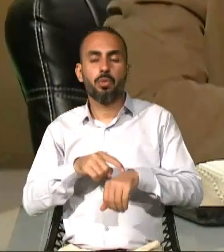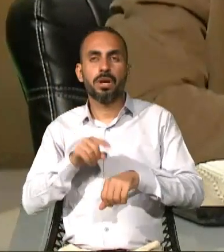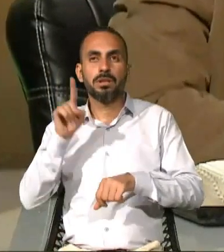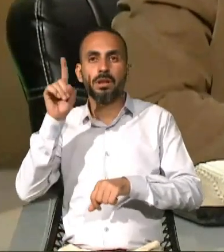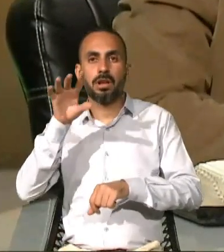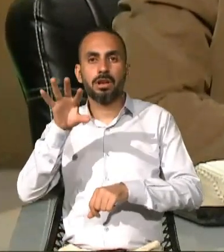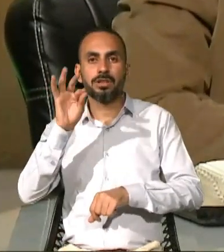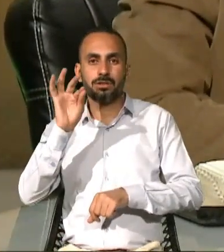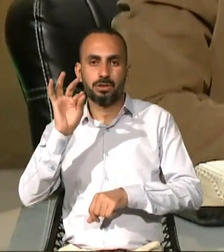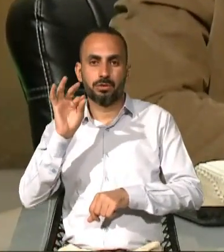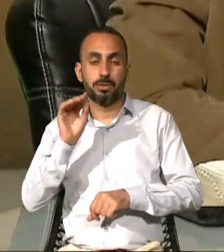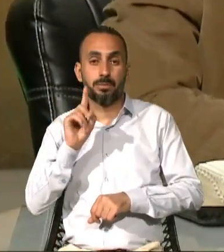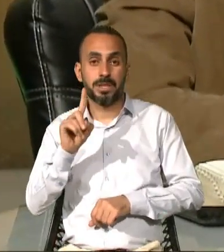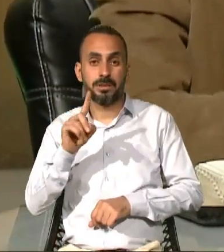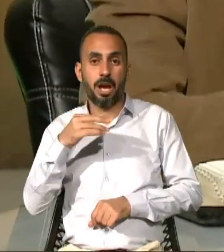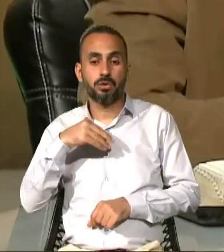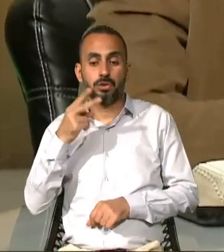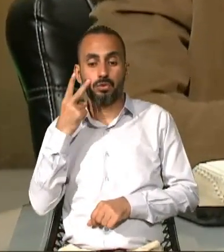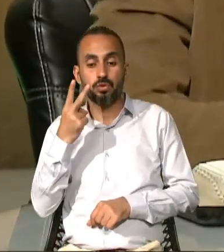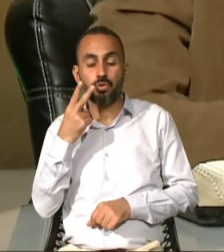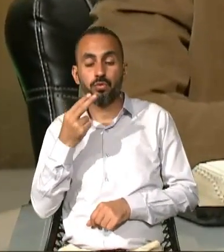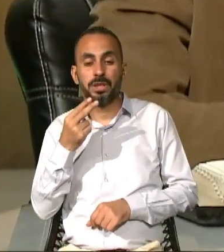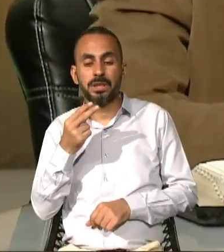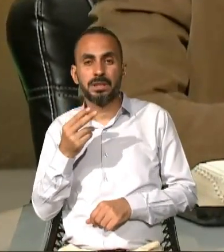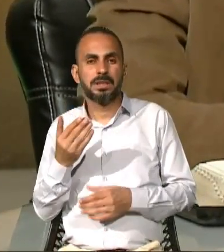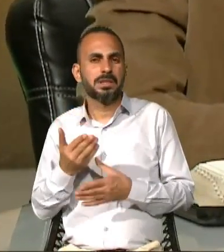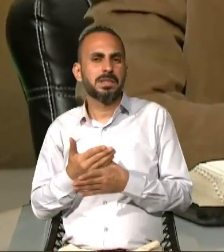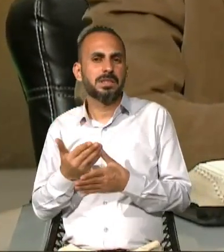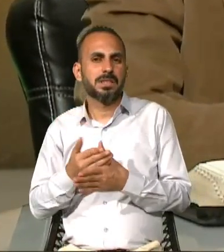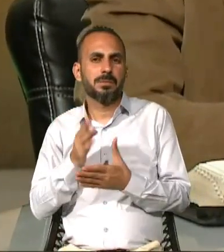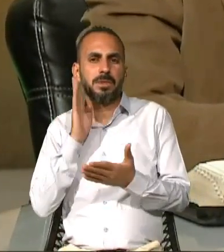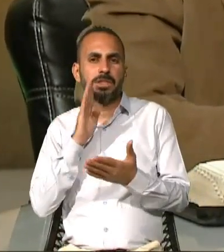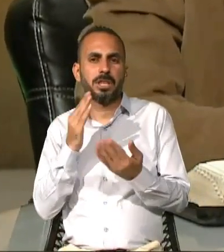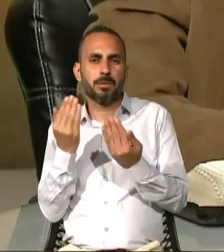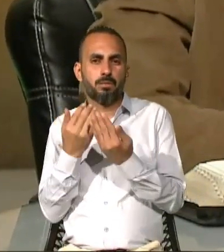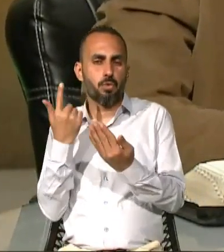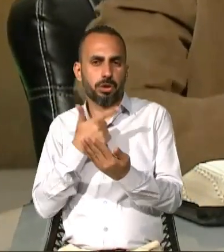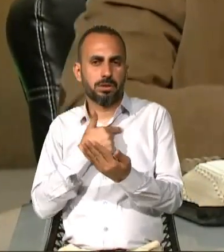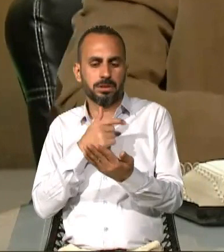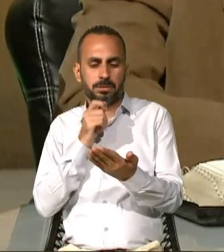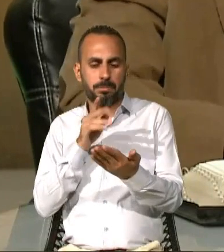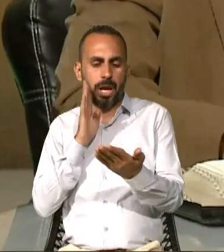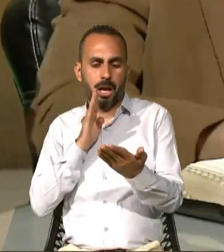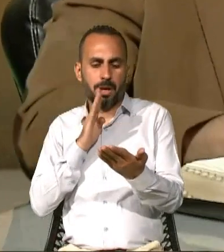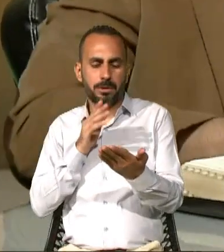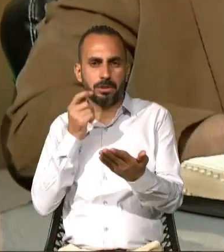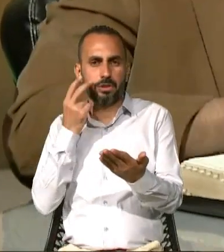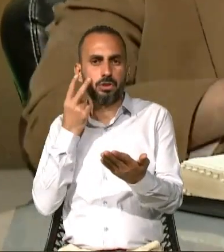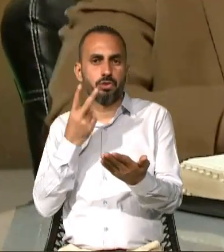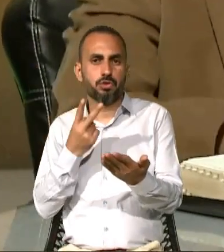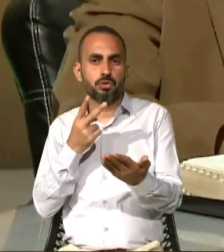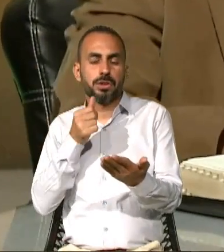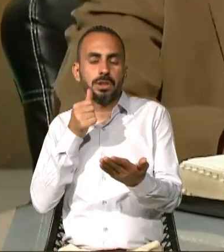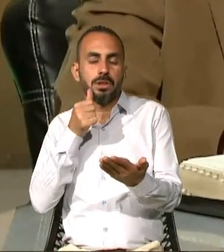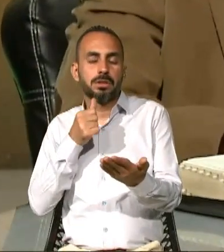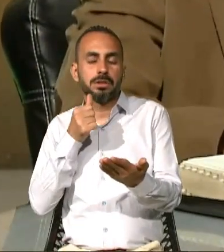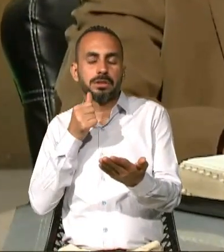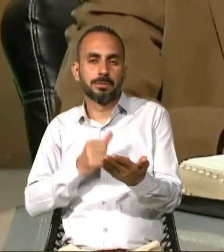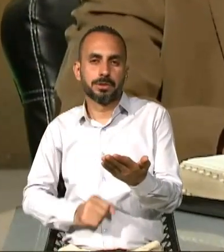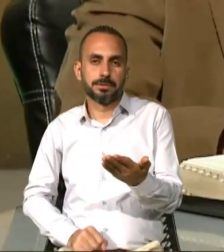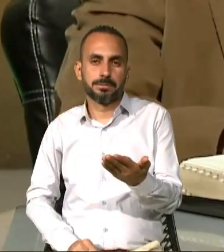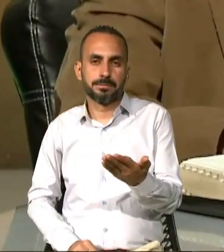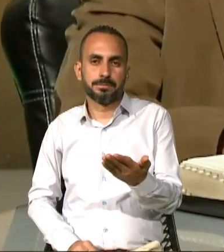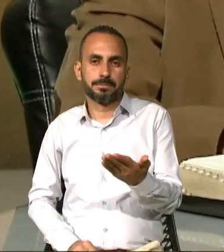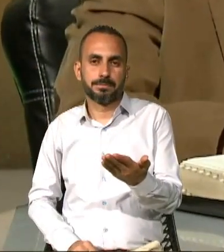أقف قدام الصبر، لأن الكتاب المقدس على الأقل في مشهدين جمال اتكلم فيهم عن الصبر. أفتح مع حضرتك بس المشهد